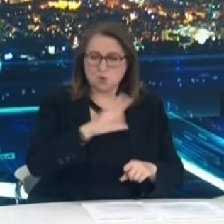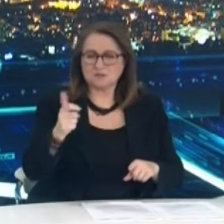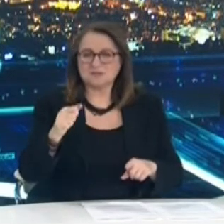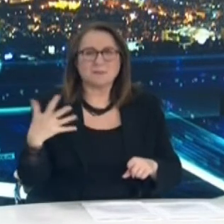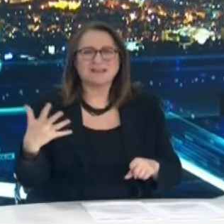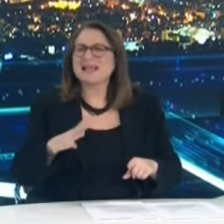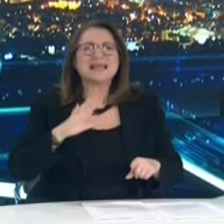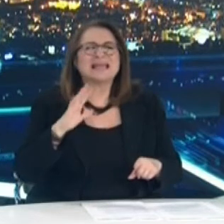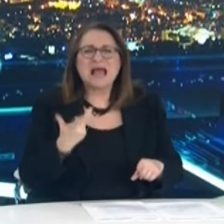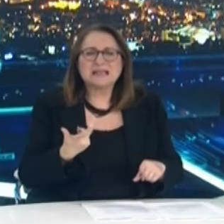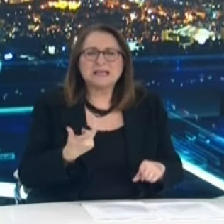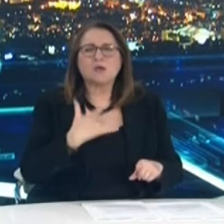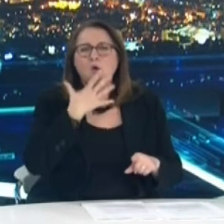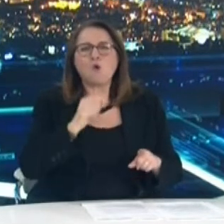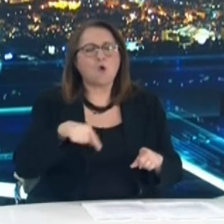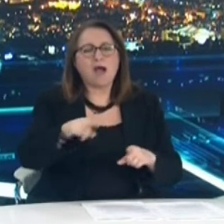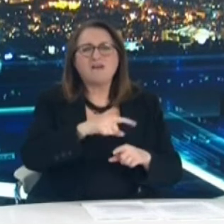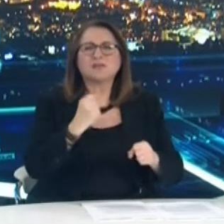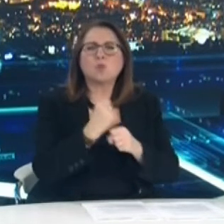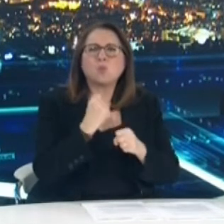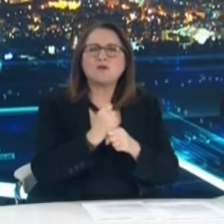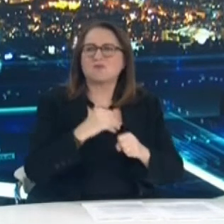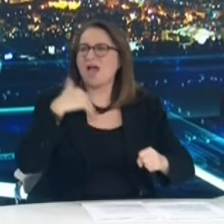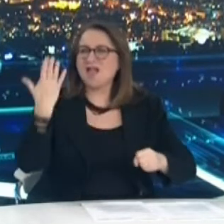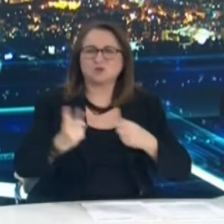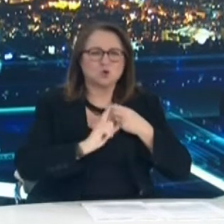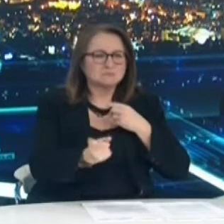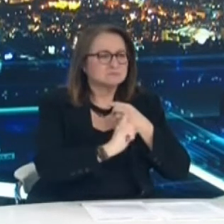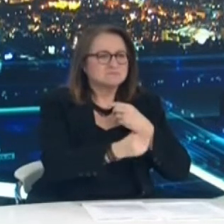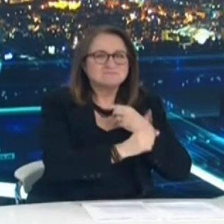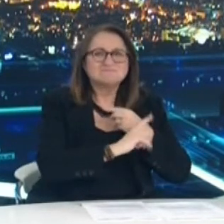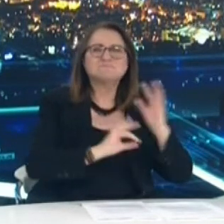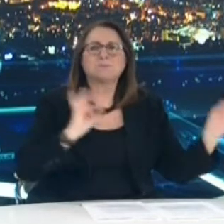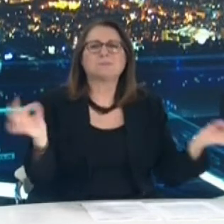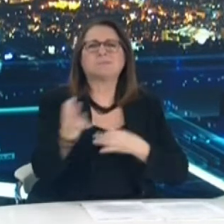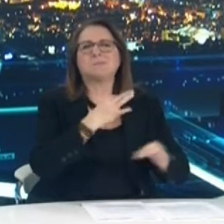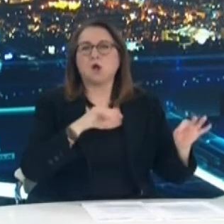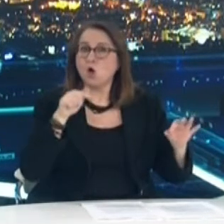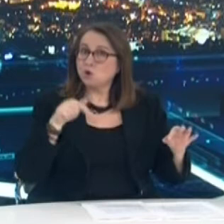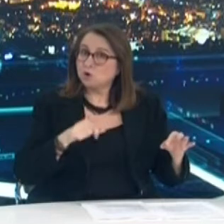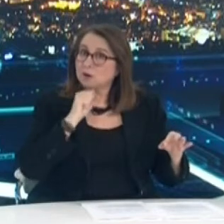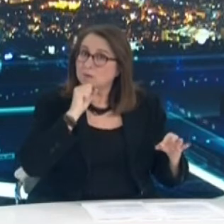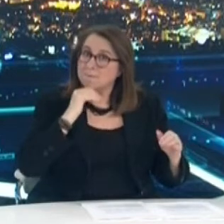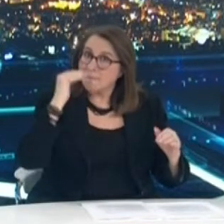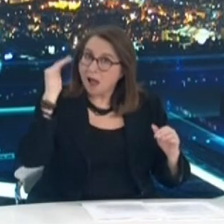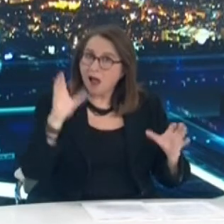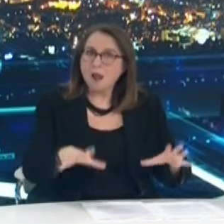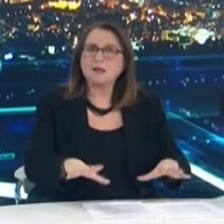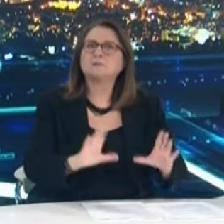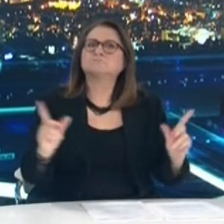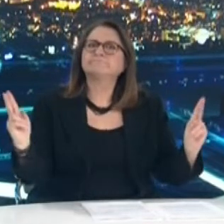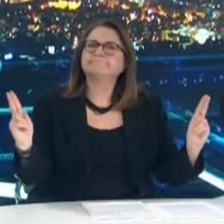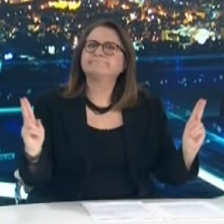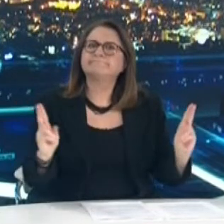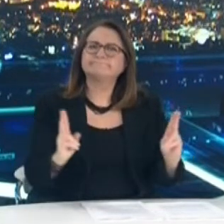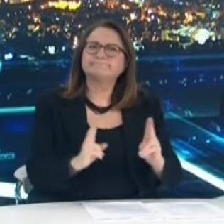κινητικότητα. Ευτυχώς, από τα μέσα του Φεβρουαρίου και μετά, παρατηρείται μια μικρή μείωση στο ποσοστό των νέων κρουσμάτων στους ενήλικες